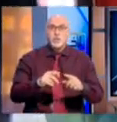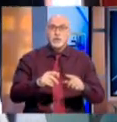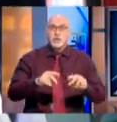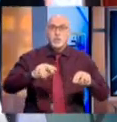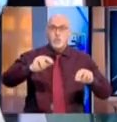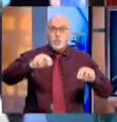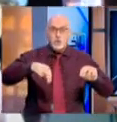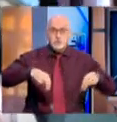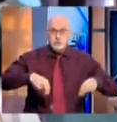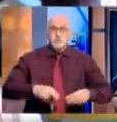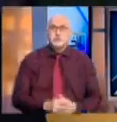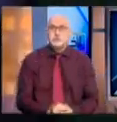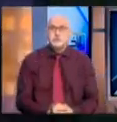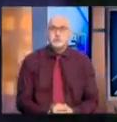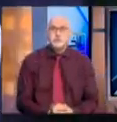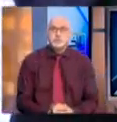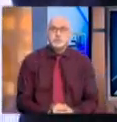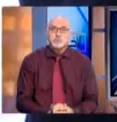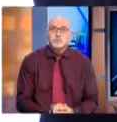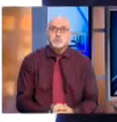تنظيما وترويجا.